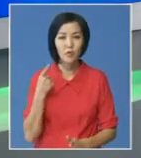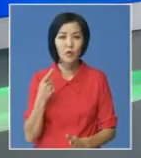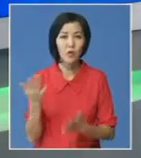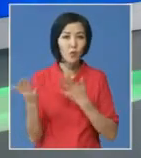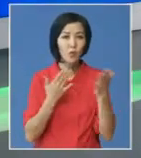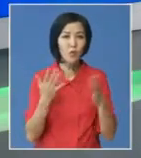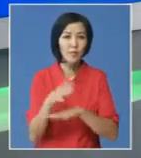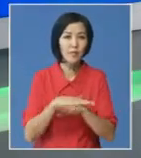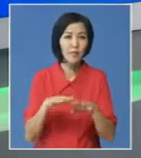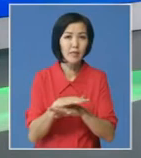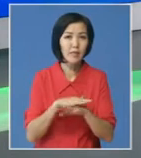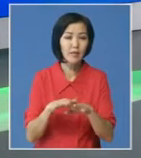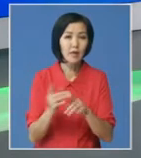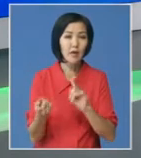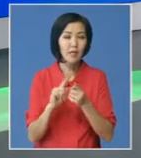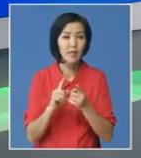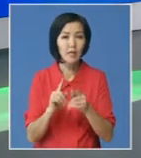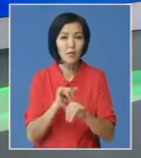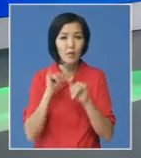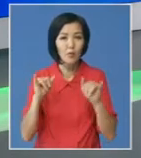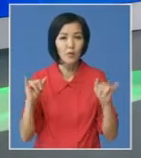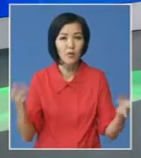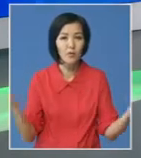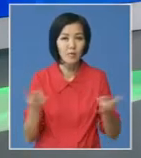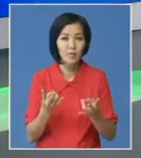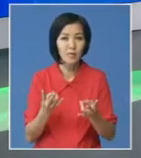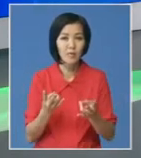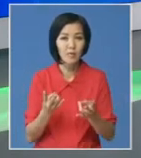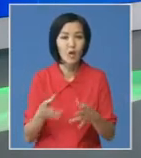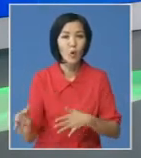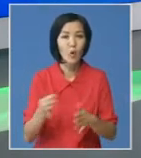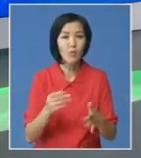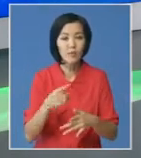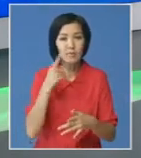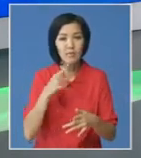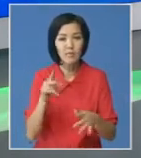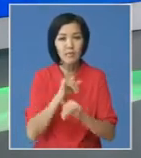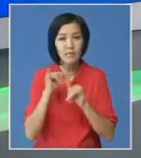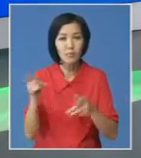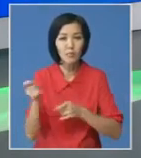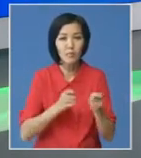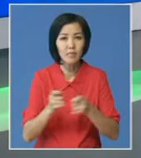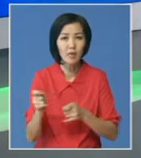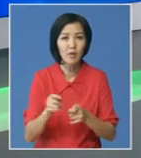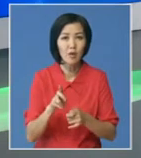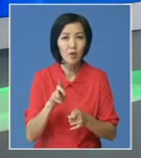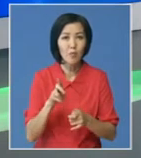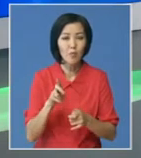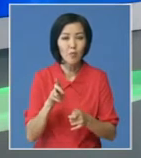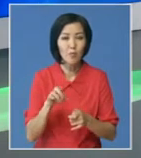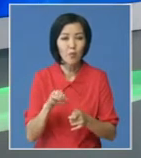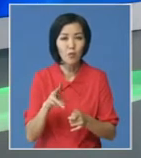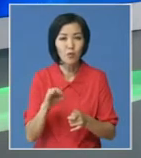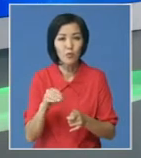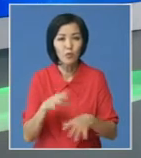Талдықорған оқырмандар қаласына айналуы тиіс. Алдына осындай мақсат қойған облыстық тілдерді дамыту басқармасы буккроссинг жобасын